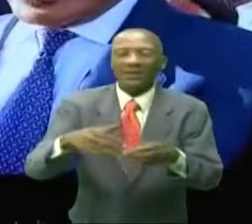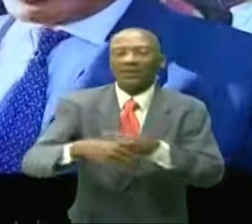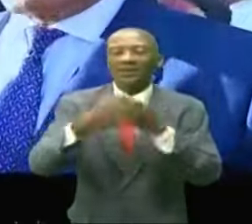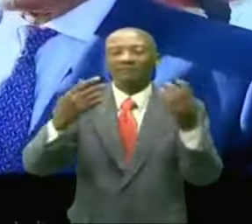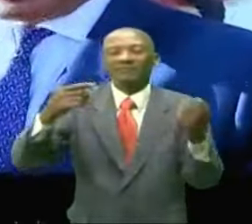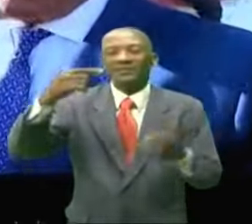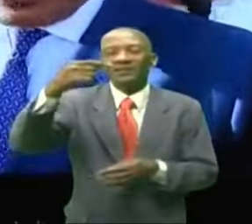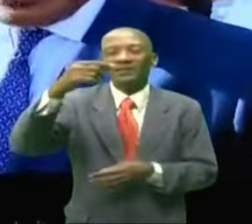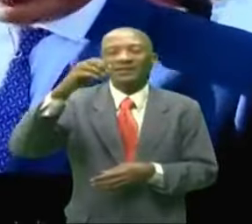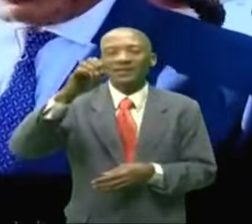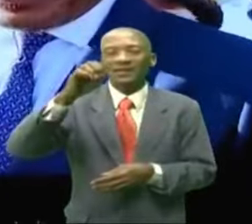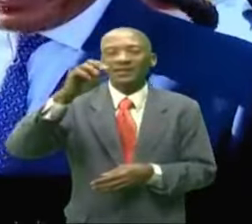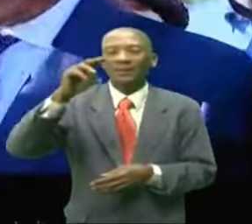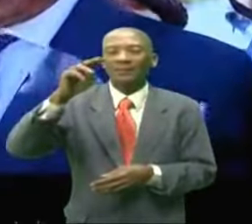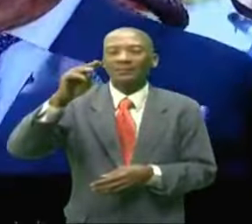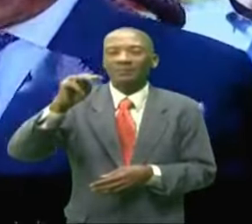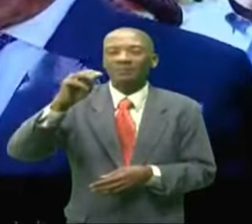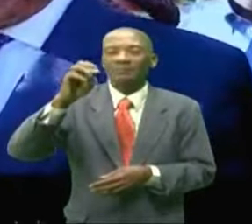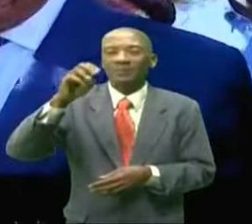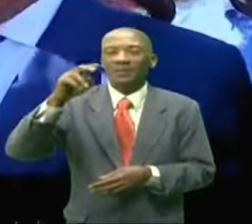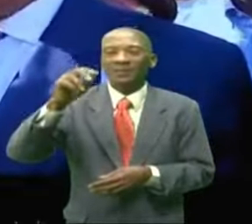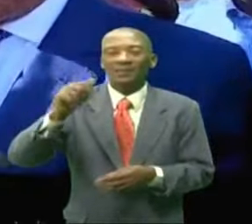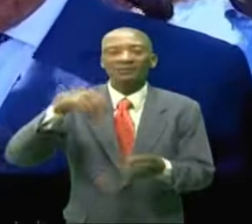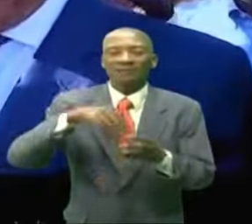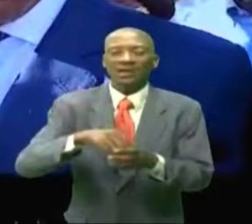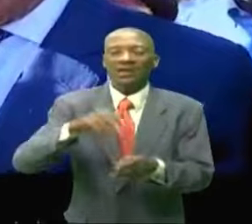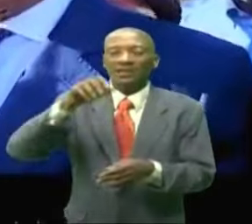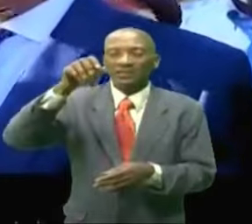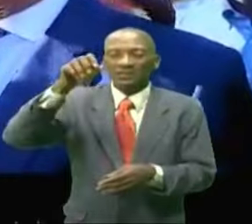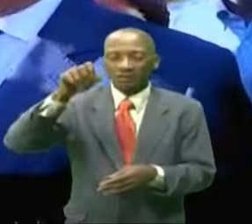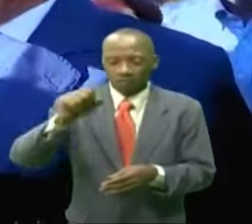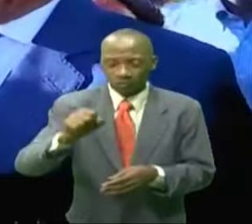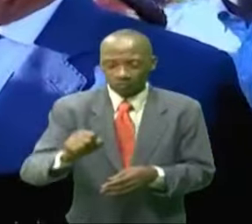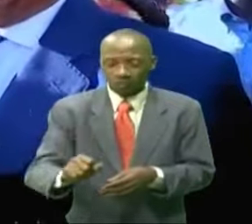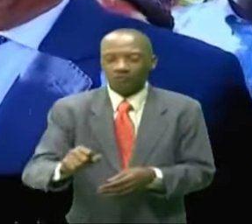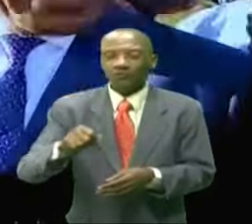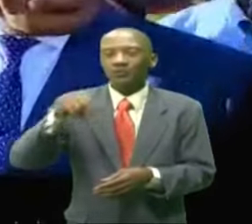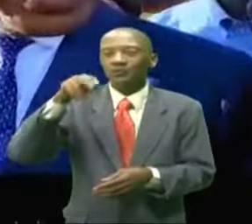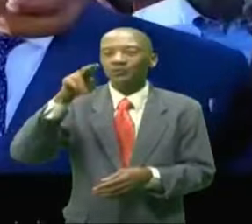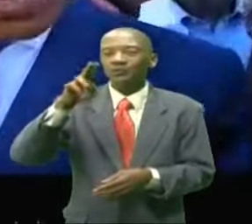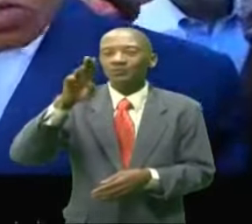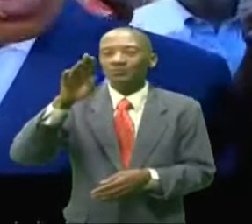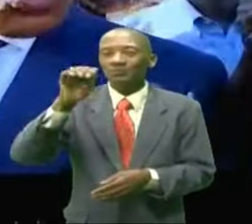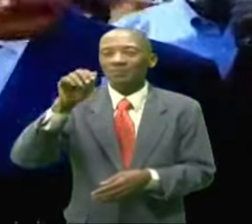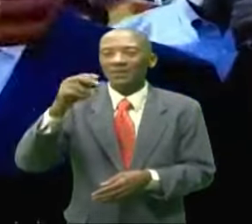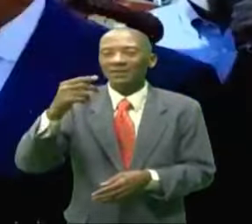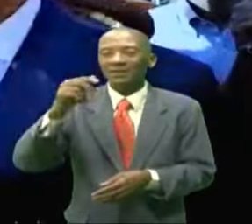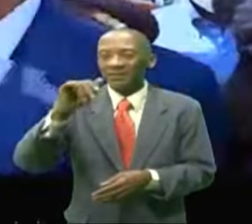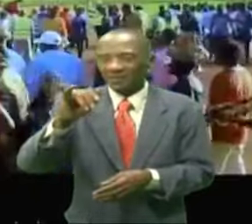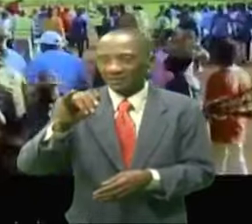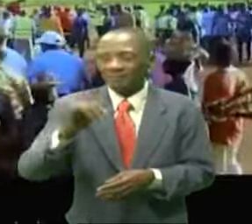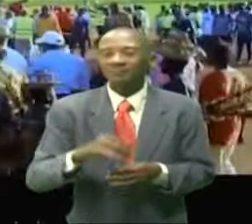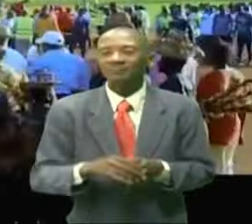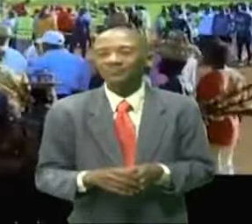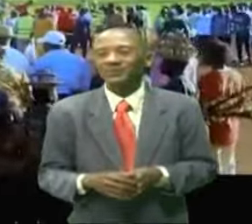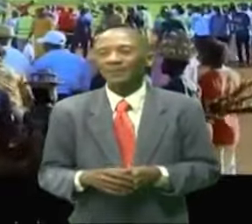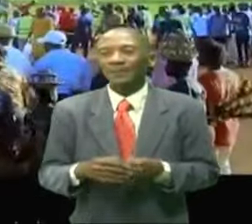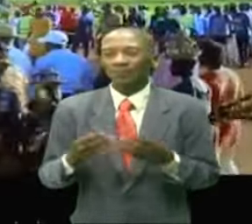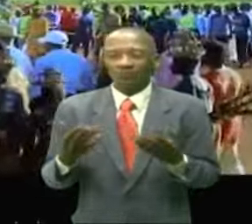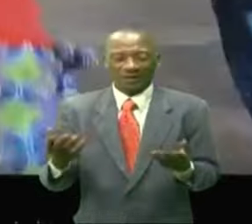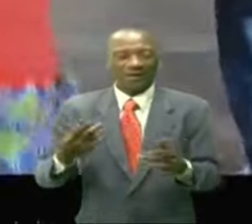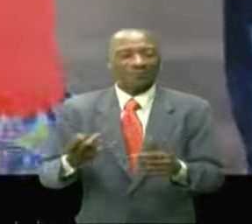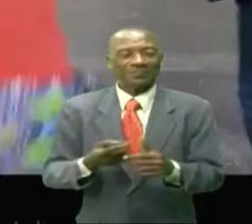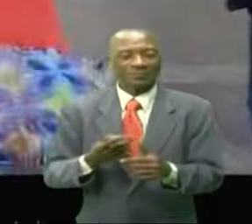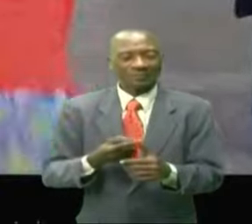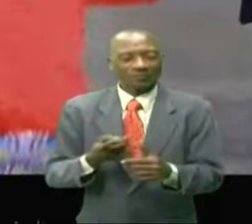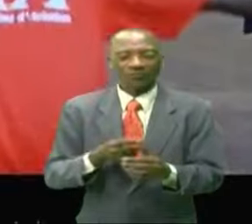de la CAA qui finalement a accepté de répondre positivement à notre démarche. et bien sont heureux. Un engouement terrible